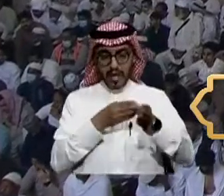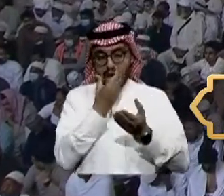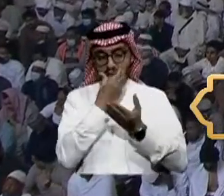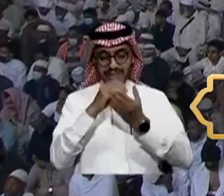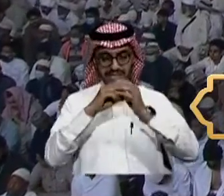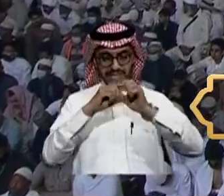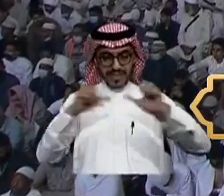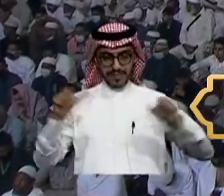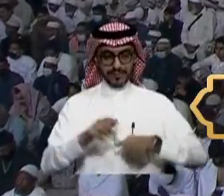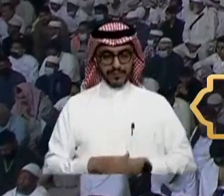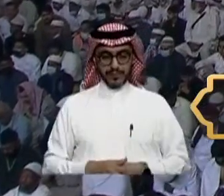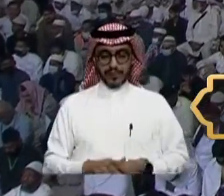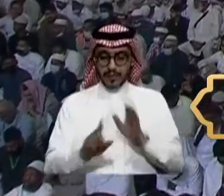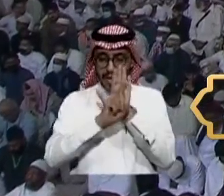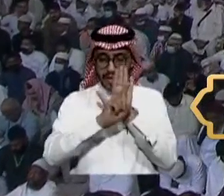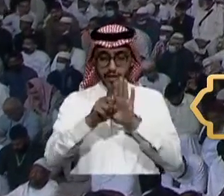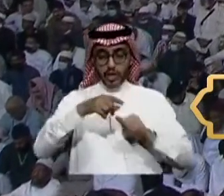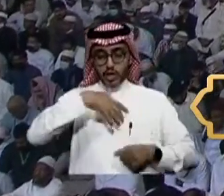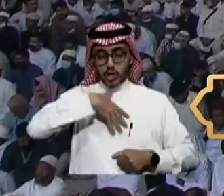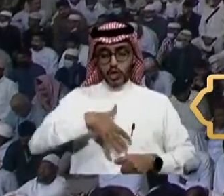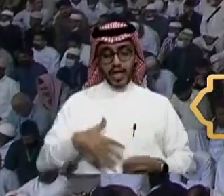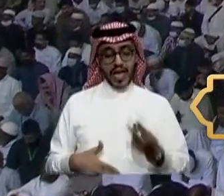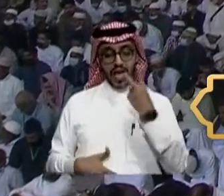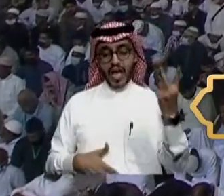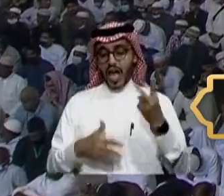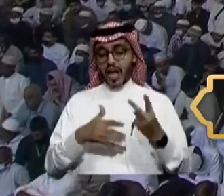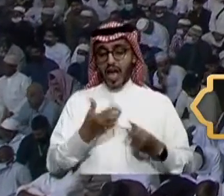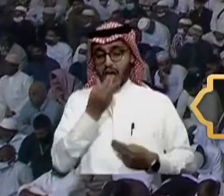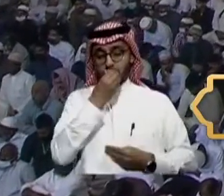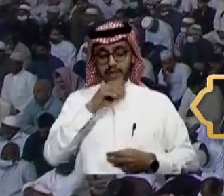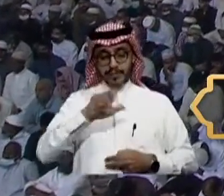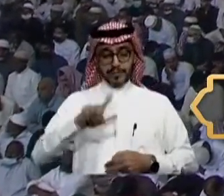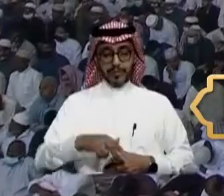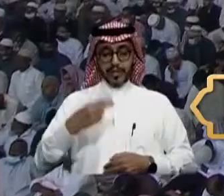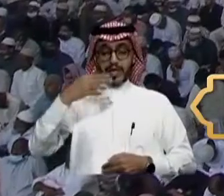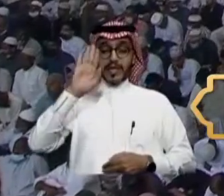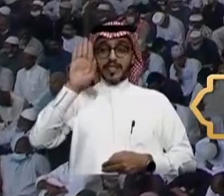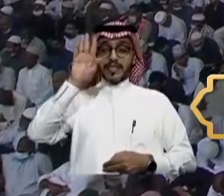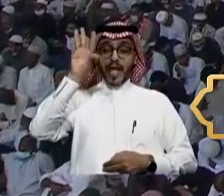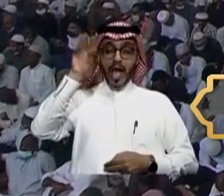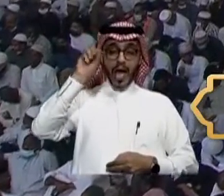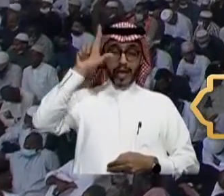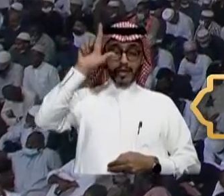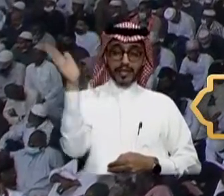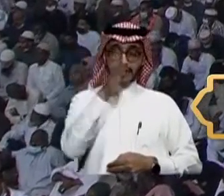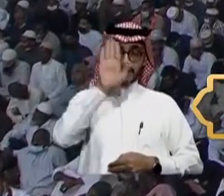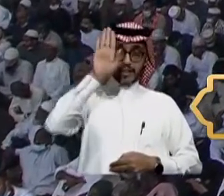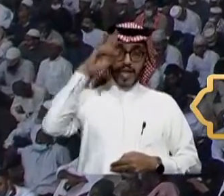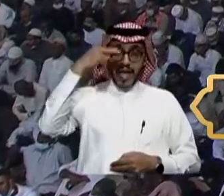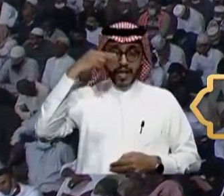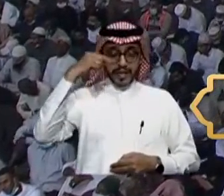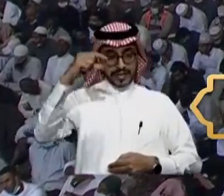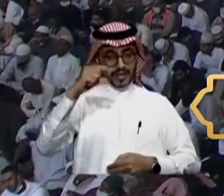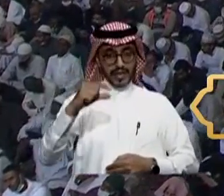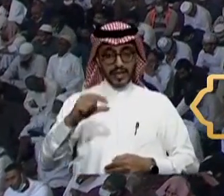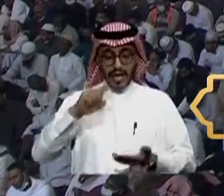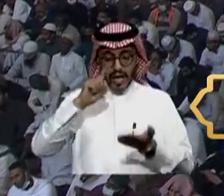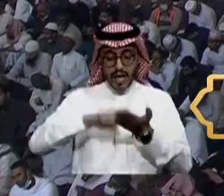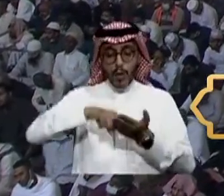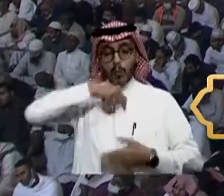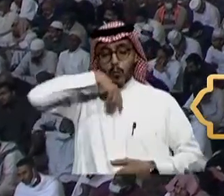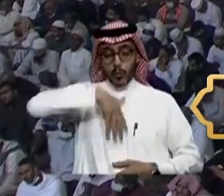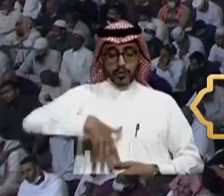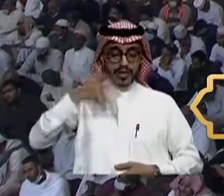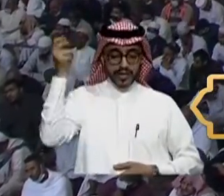الحديث الذي اخرجه الشيخان في صحيحيهما عن سهل بن سعد رضي الله عنه ان رسول الله